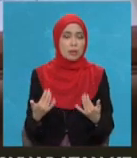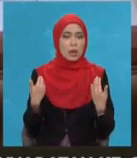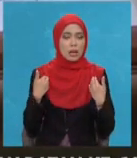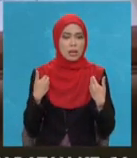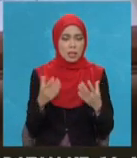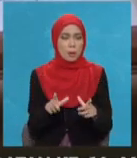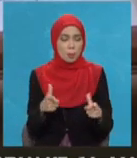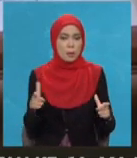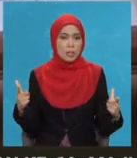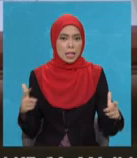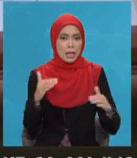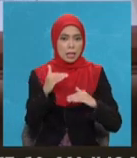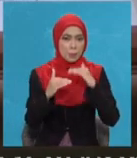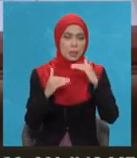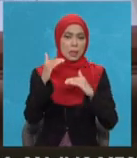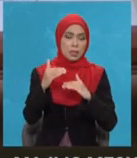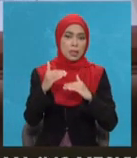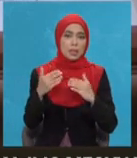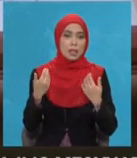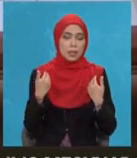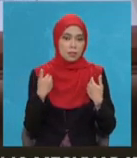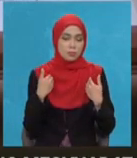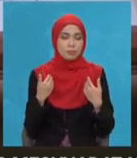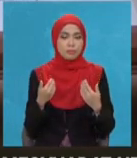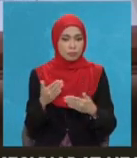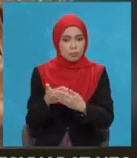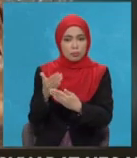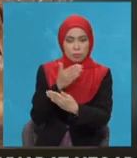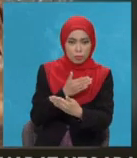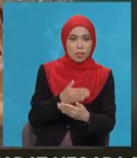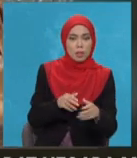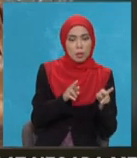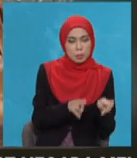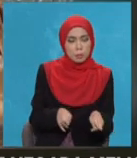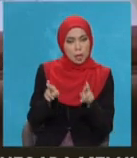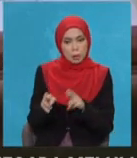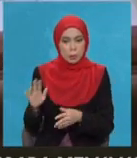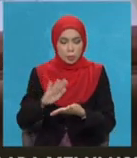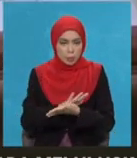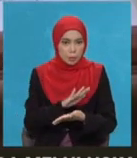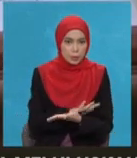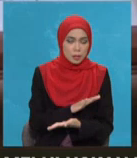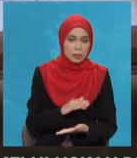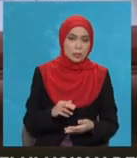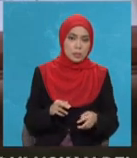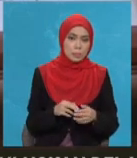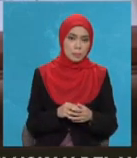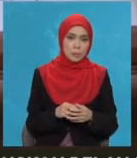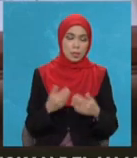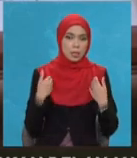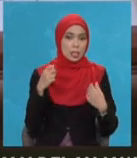seperti perancangan tawaran dan mereka bentuk sebanyak 11 project dalam